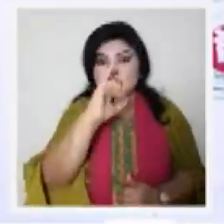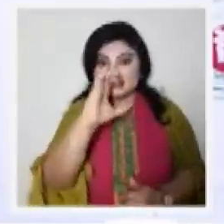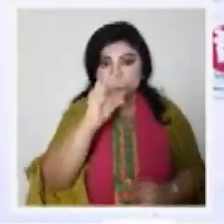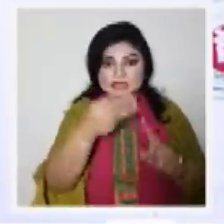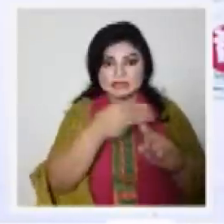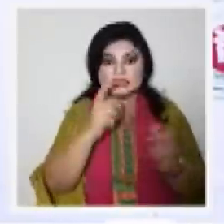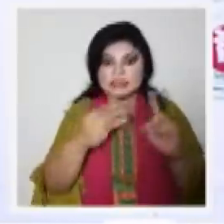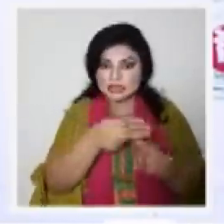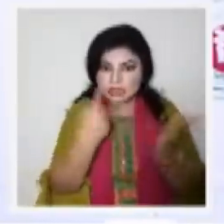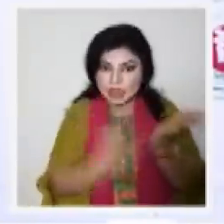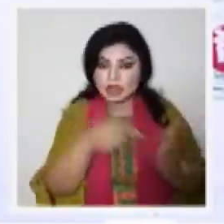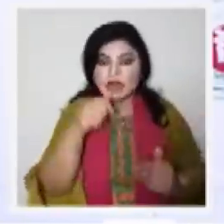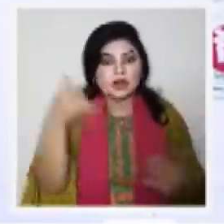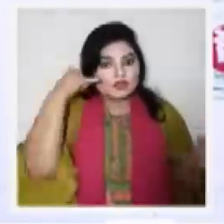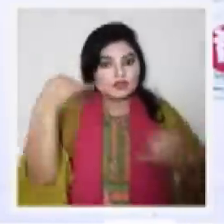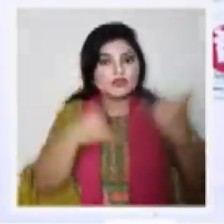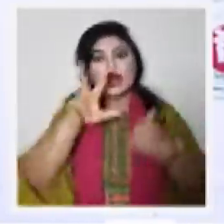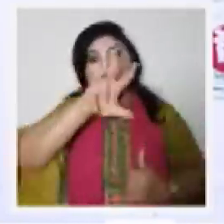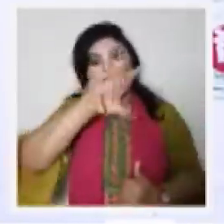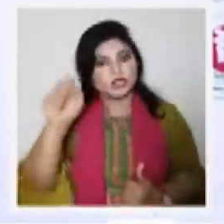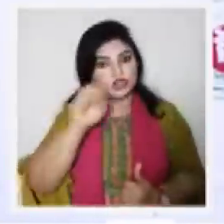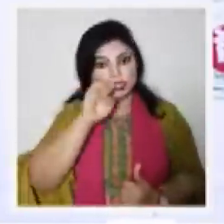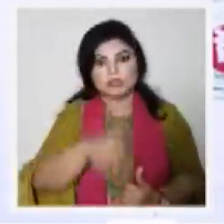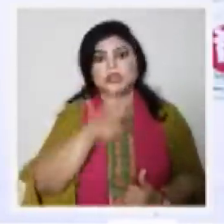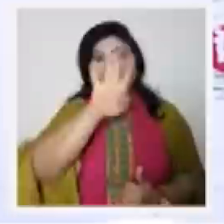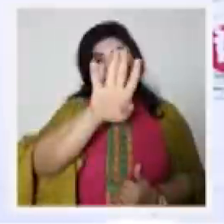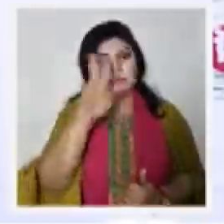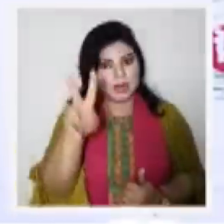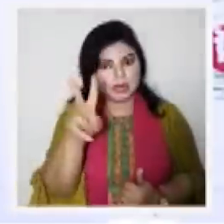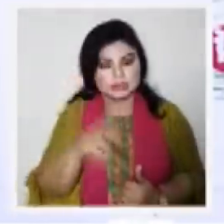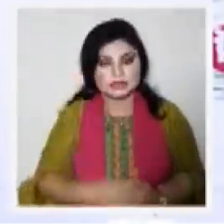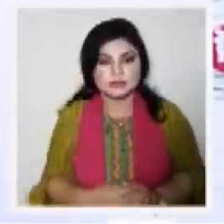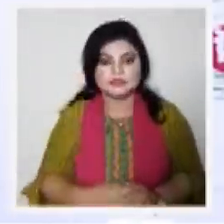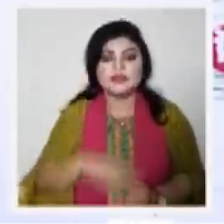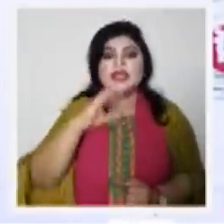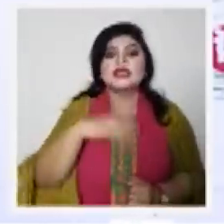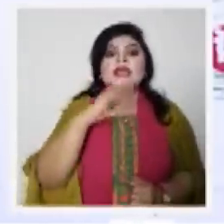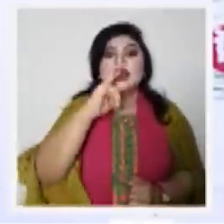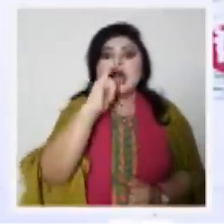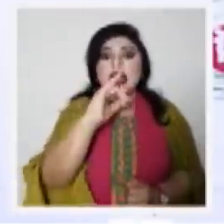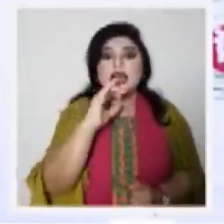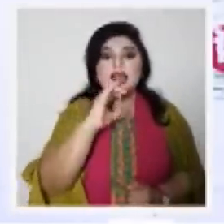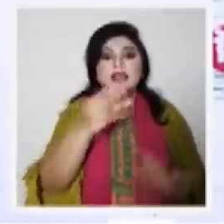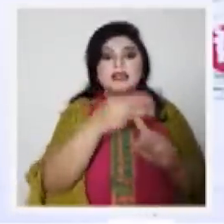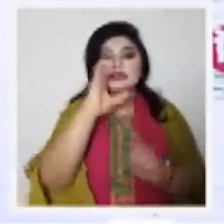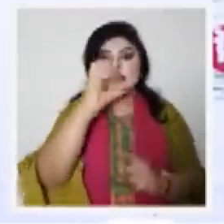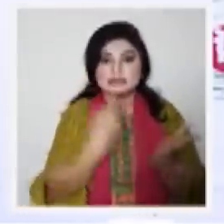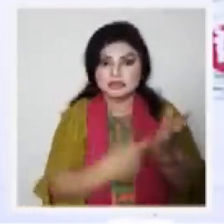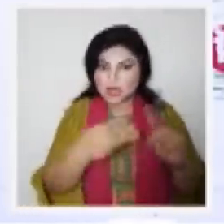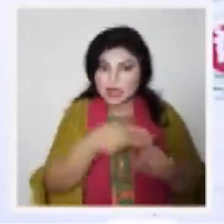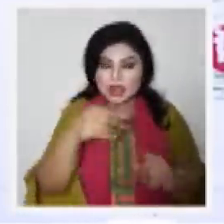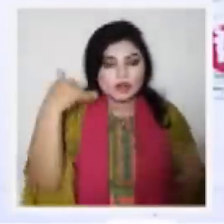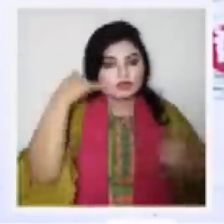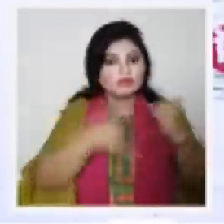97,40,896টি। আইডিসিআর এর দুটি হটলাইন আছে, এখানে 24 ঘন্টায় ফোন গ্রহণ করা হয়েছে 842টি। এ